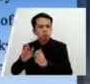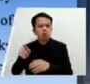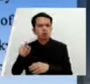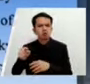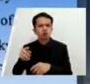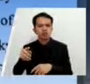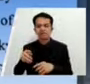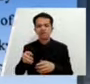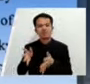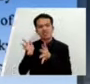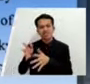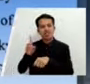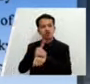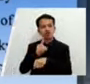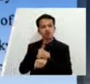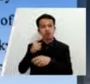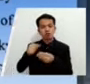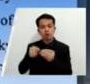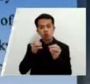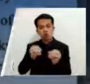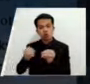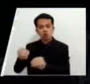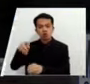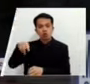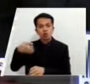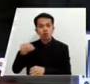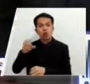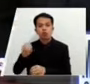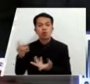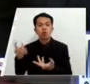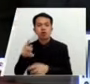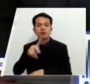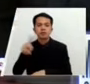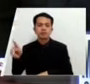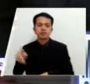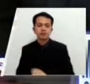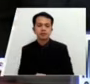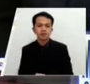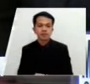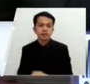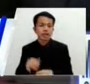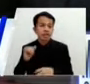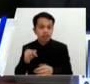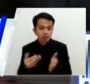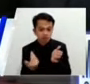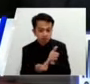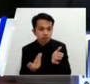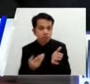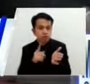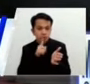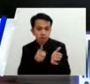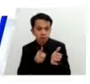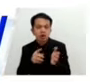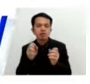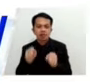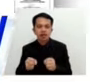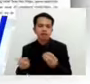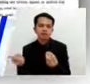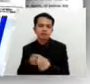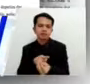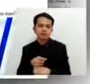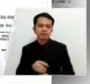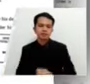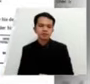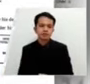sa operasyon ng Lucky South 99 Pogo sa Porac. Kung mapatutunayan, posible silang matanggal sa pwesto. Ayon